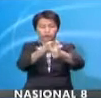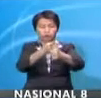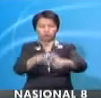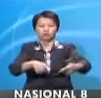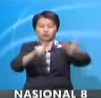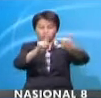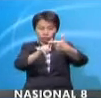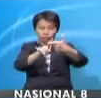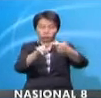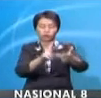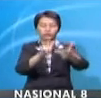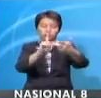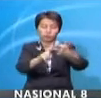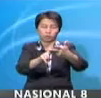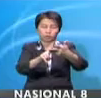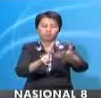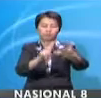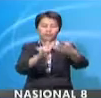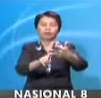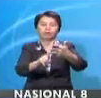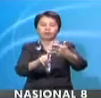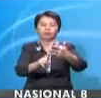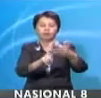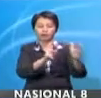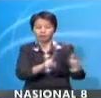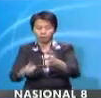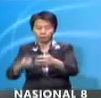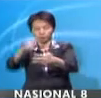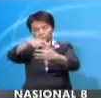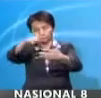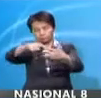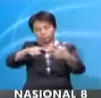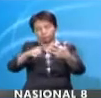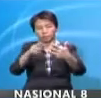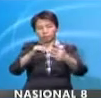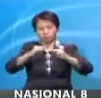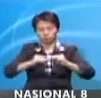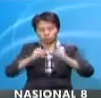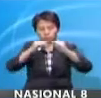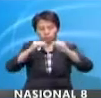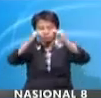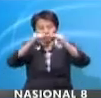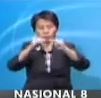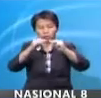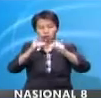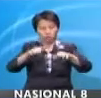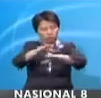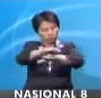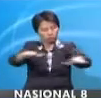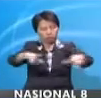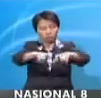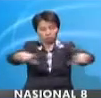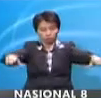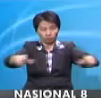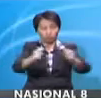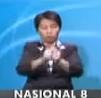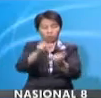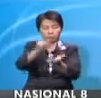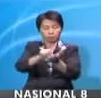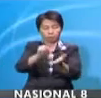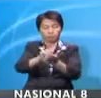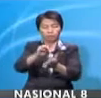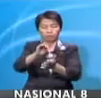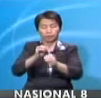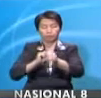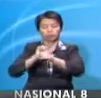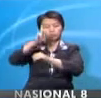kedua, yang ketiga dan keempat. Dan projek naik taraf multi-story blok Hospital Seberang